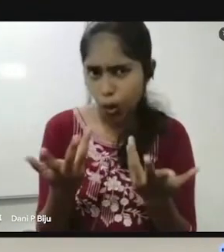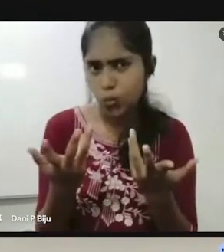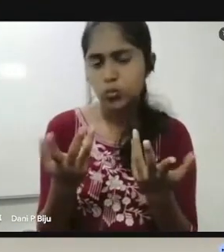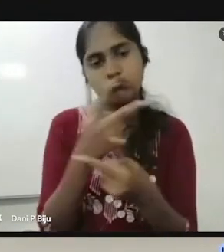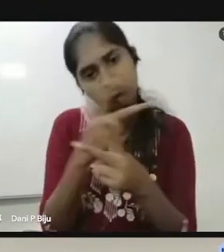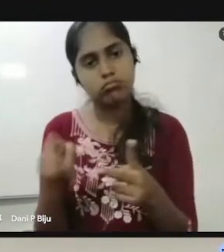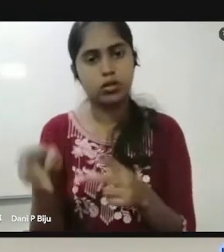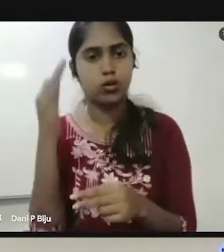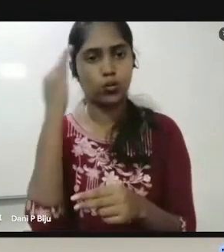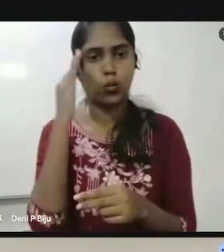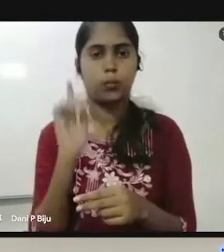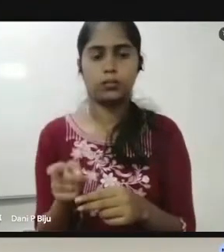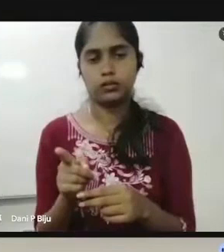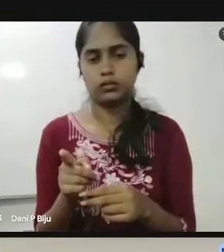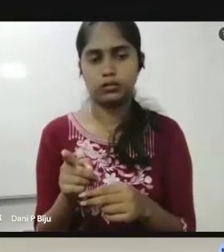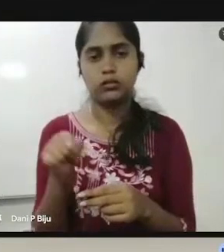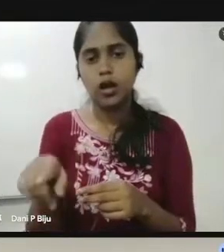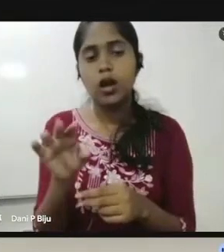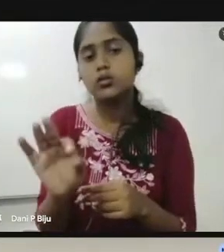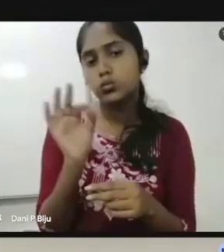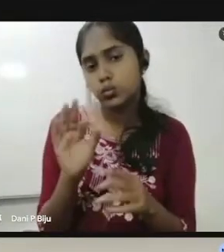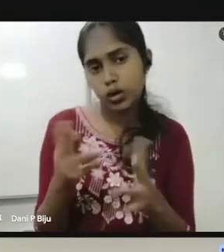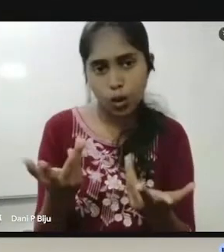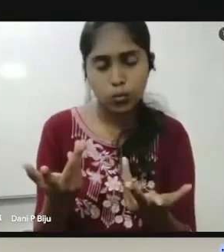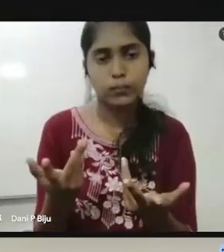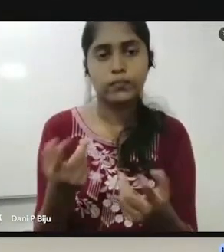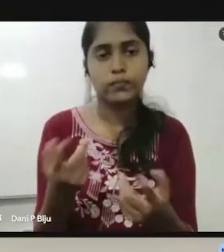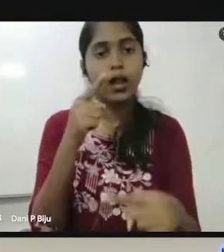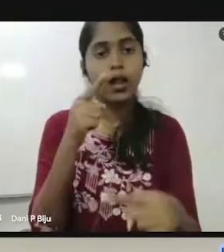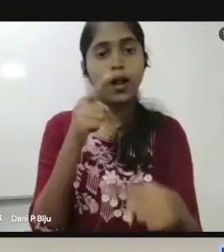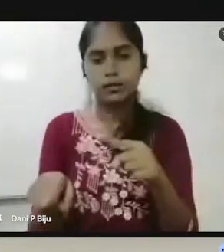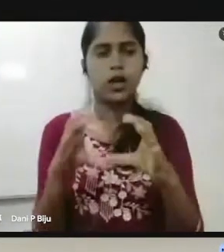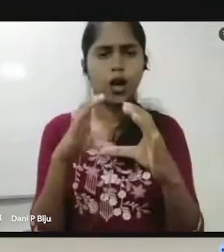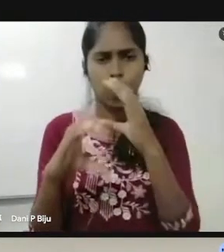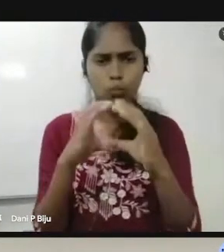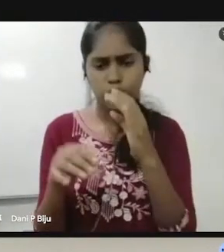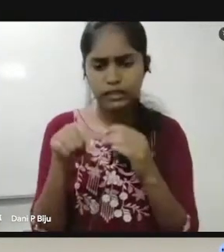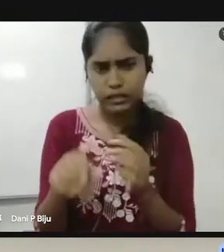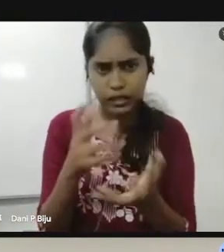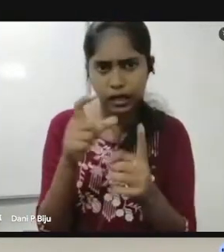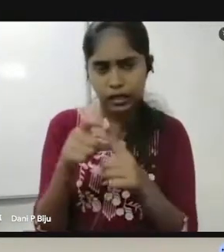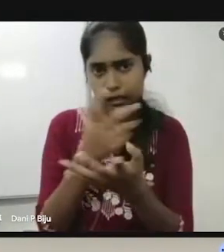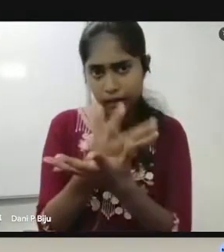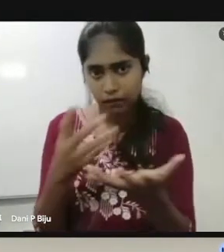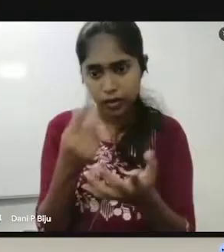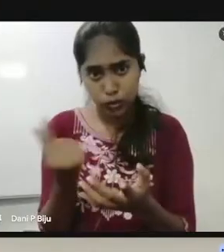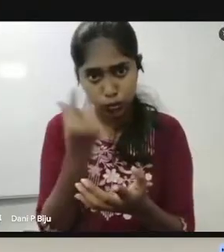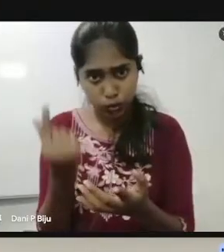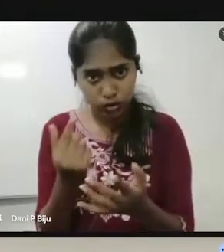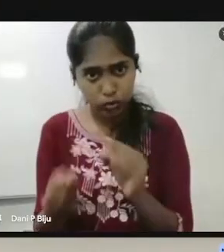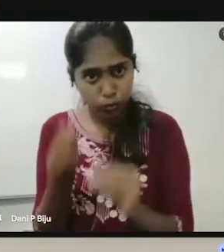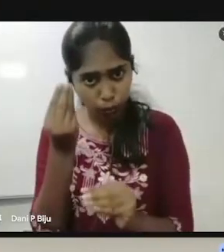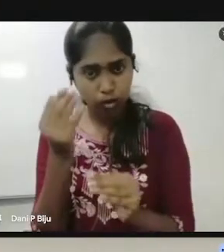സെലക്ട് ചെയ്യണമെങ്കിൽ അവരത് എങ്ങനെ ചെയ്യും, അതേപോലെ അവരുടെ ആ റേറ്റ് ഓഫ് കമ്മ്യൂണിക്കേഷൻ, ആശയവിനിമയം നടത്തുന്നതിന്റെ ആ റേറ്റ് കൂട്ടാനായിട്ട്